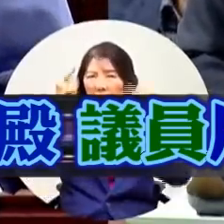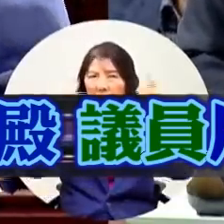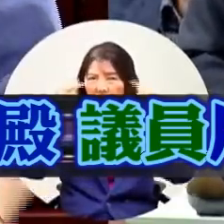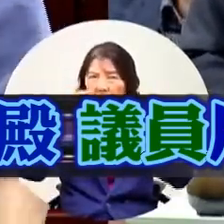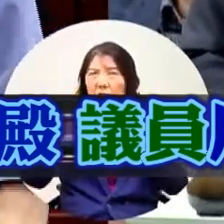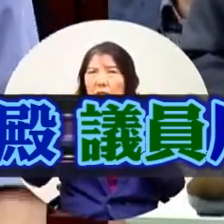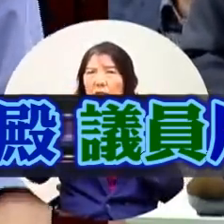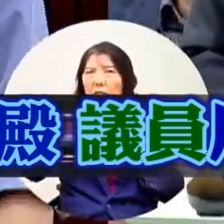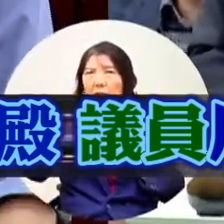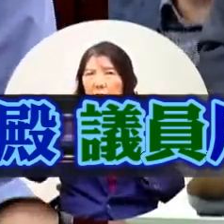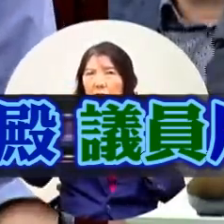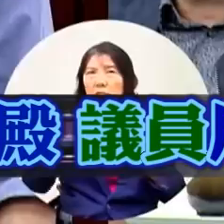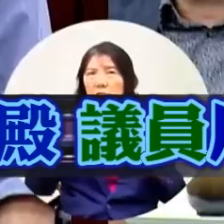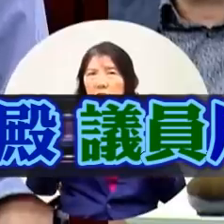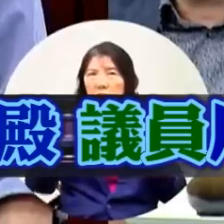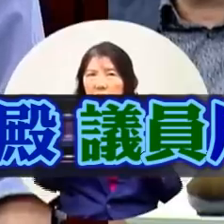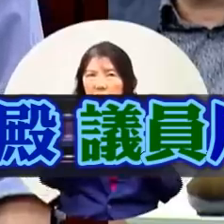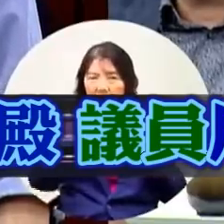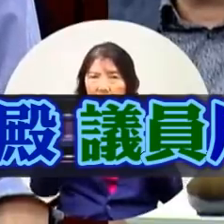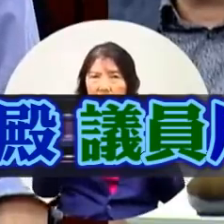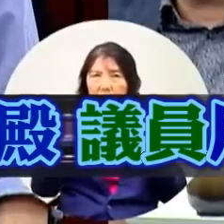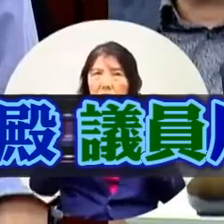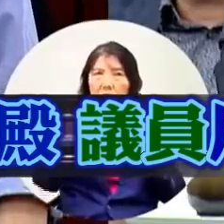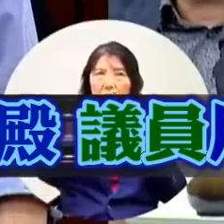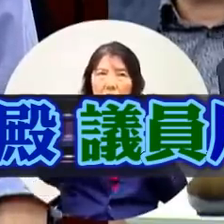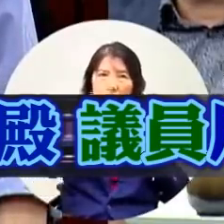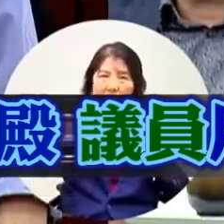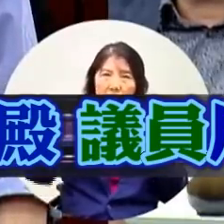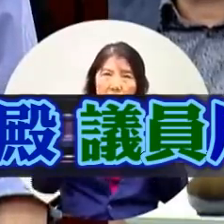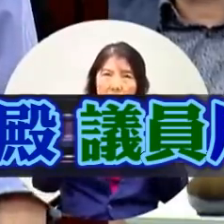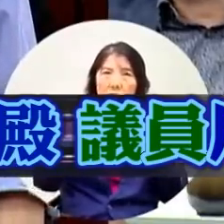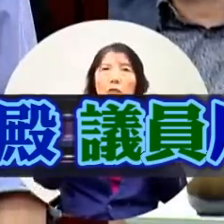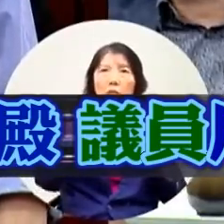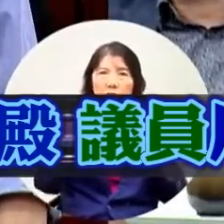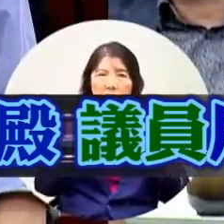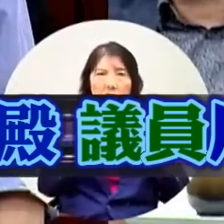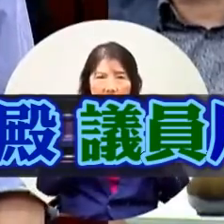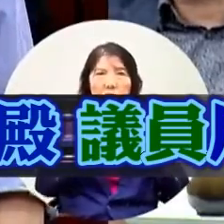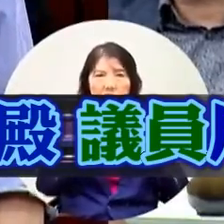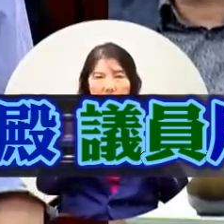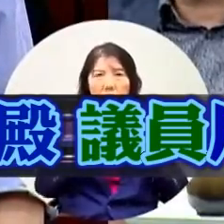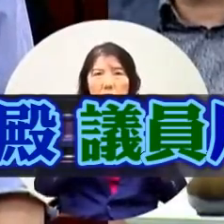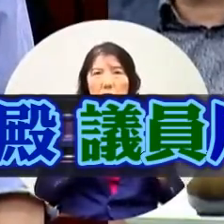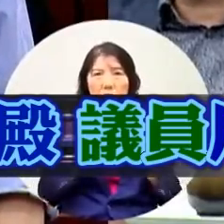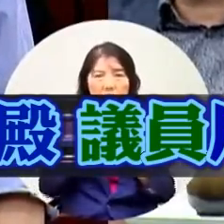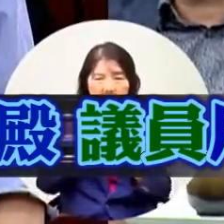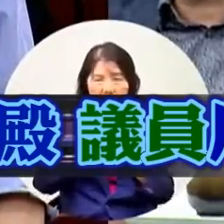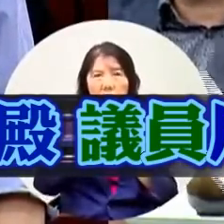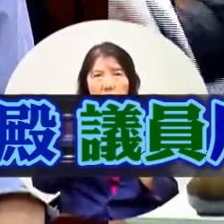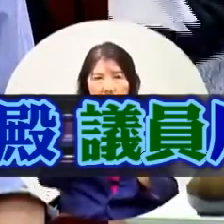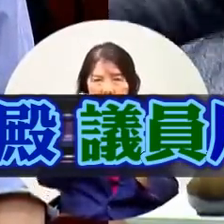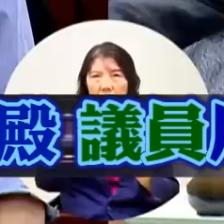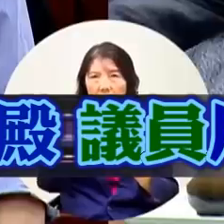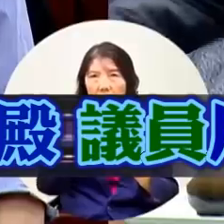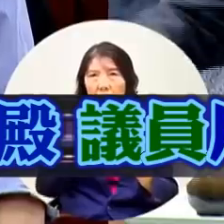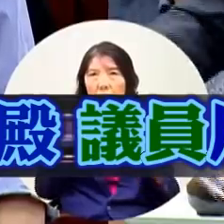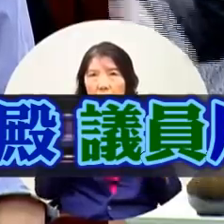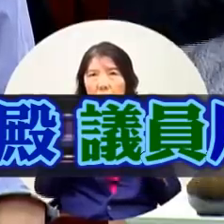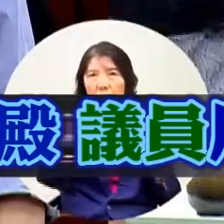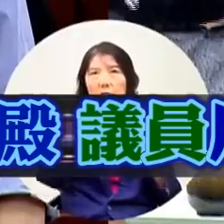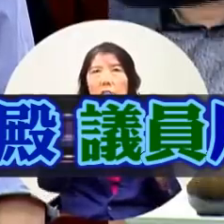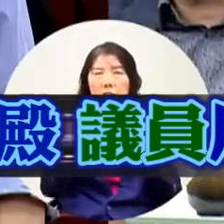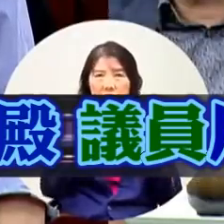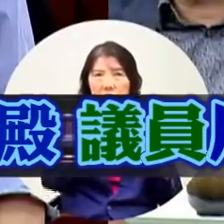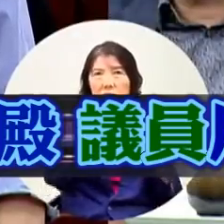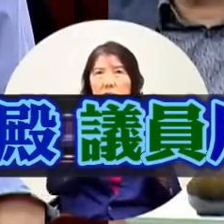员的职责，站在市长的职责，我们本来就有对话的机会，本来就有质询你的权利，这是我们的职责，这是你的职责。所以我